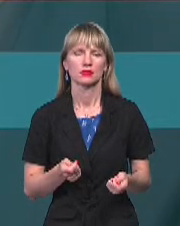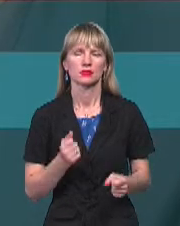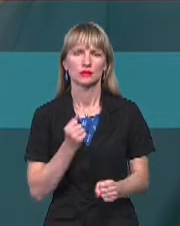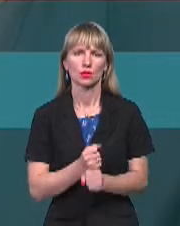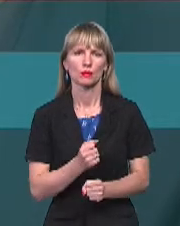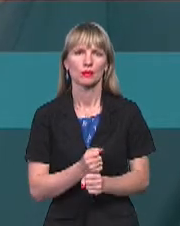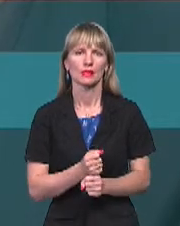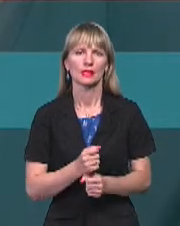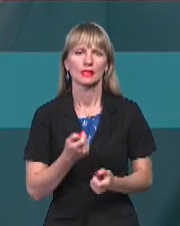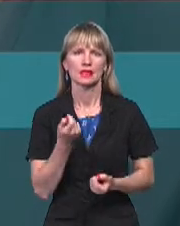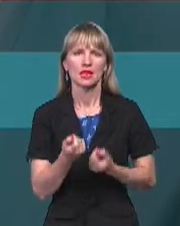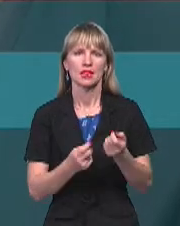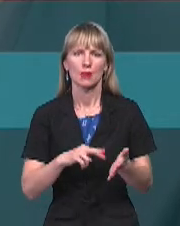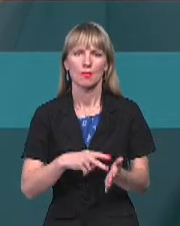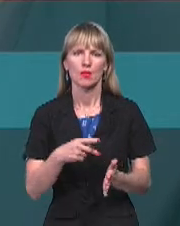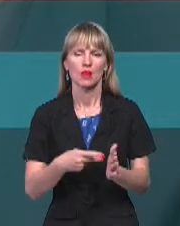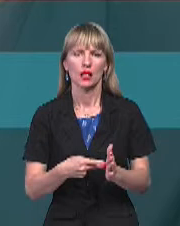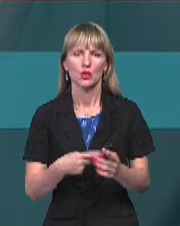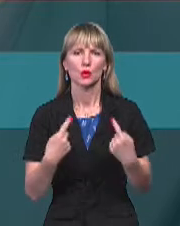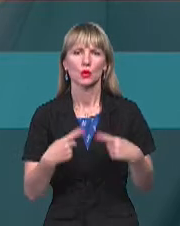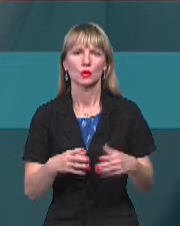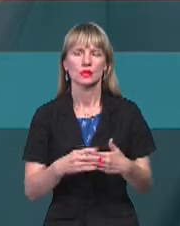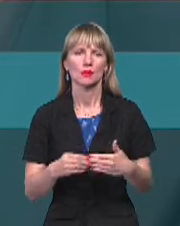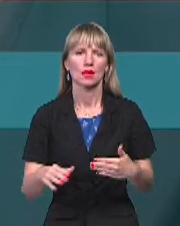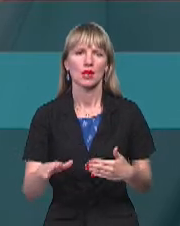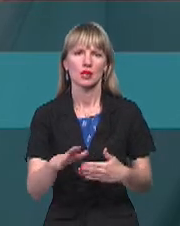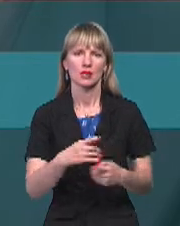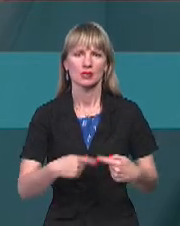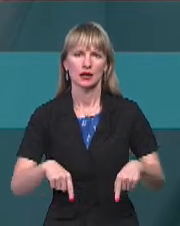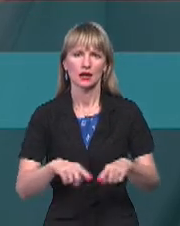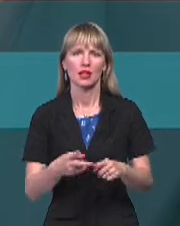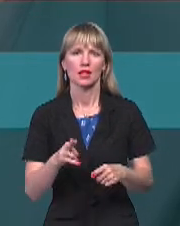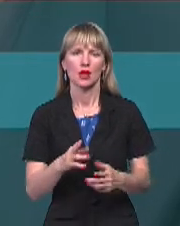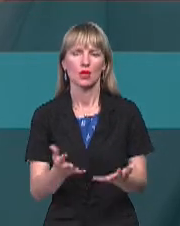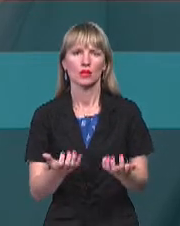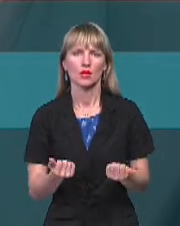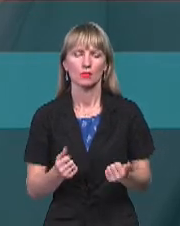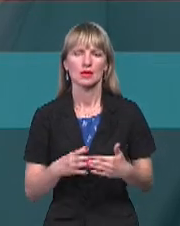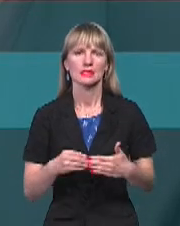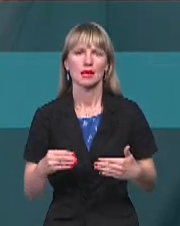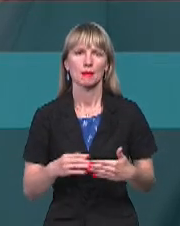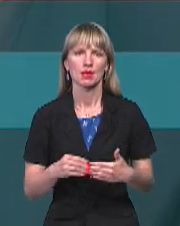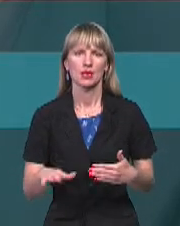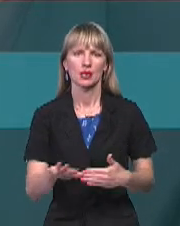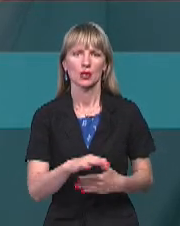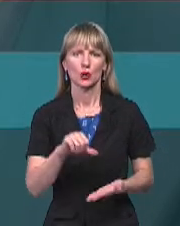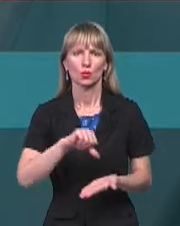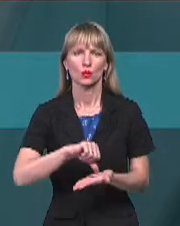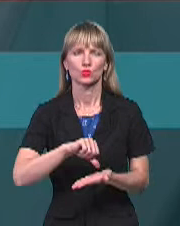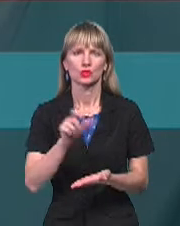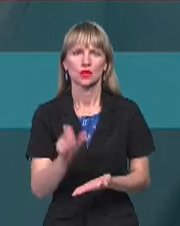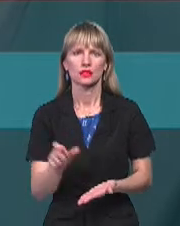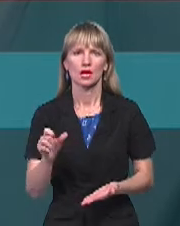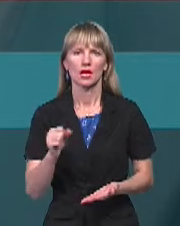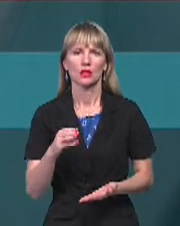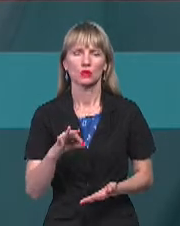розробити детальні плани інших ділянок для отримання землі учасниками